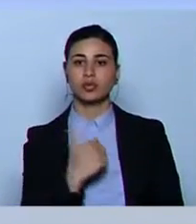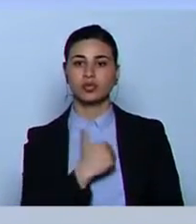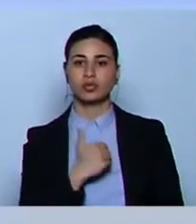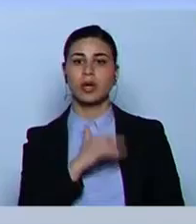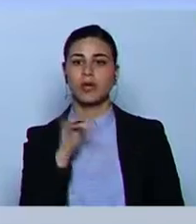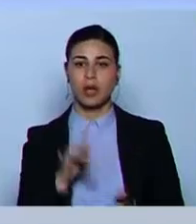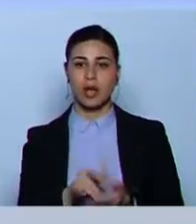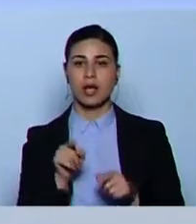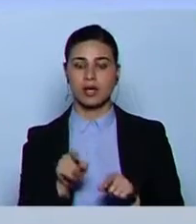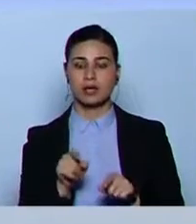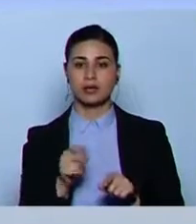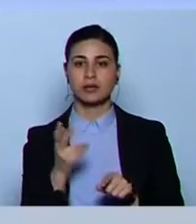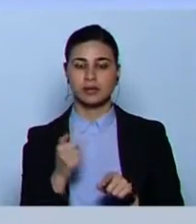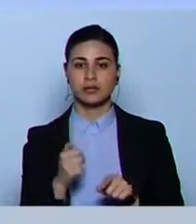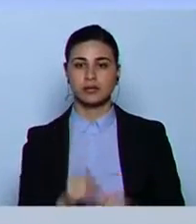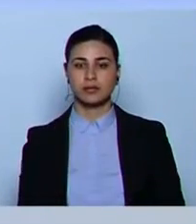ირჩევდნენ კონკრეტულ